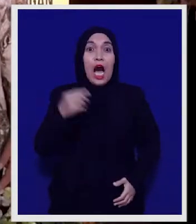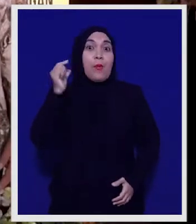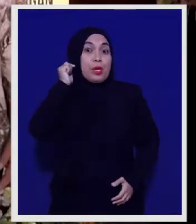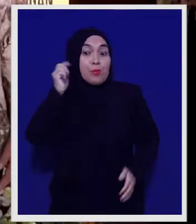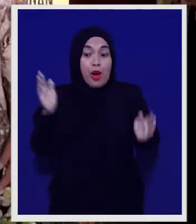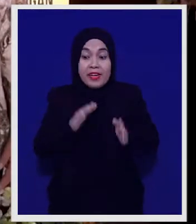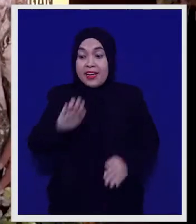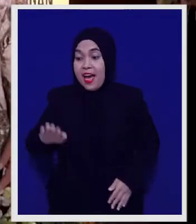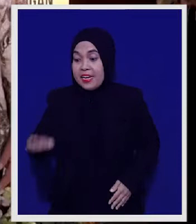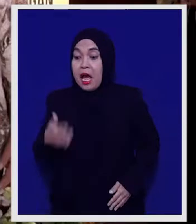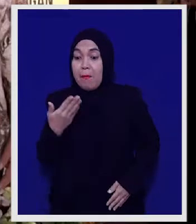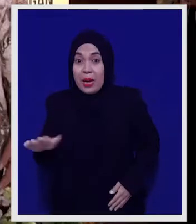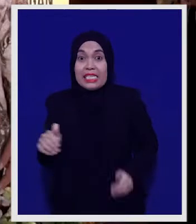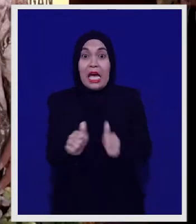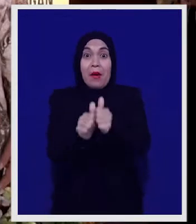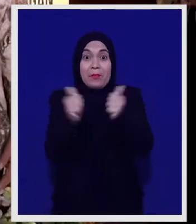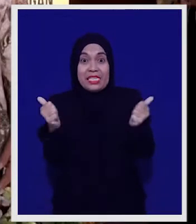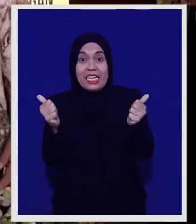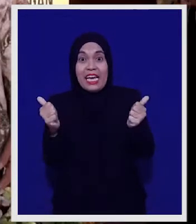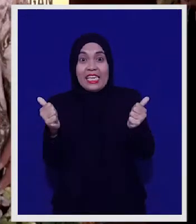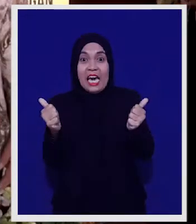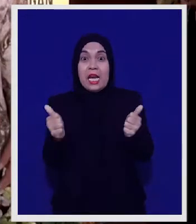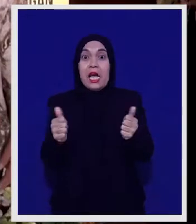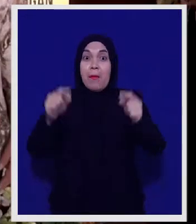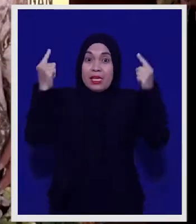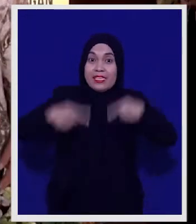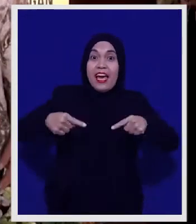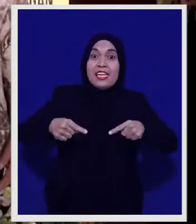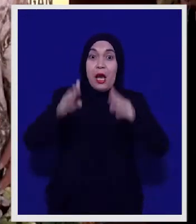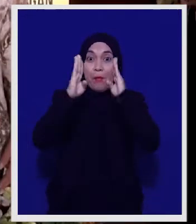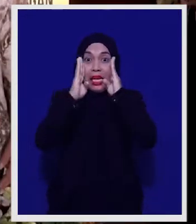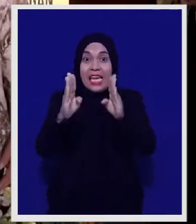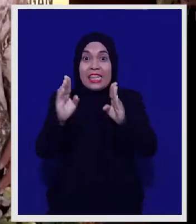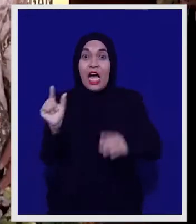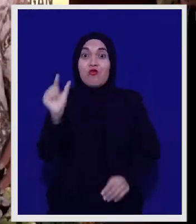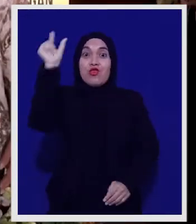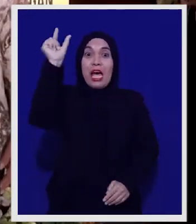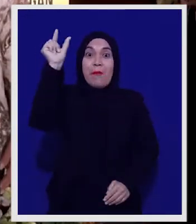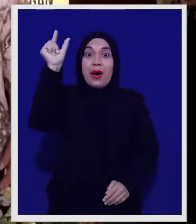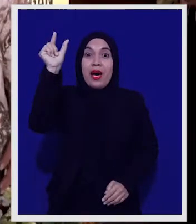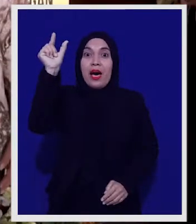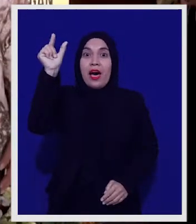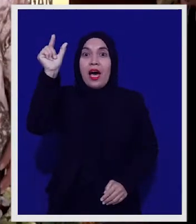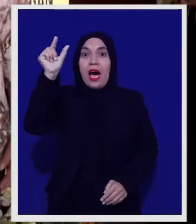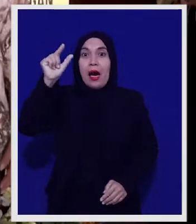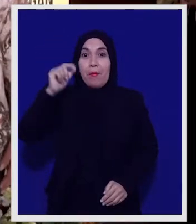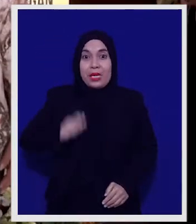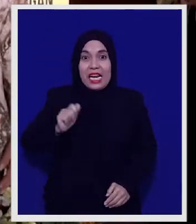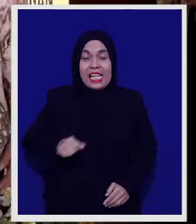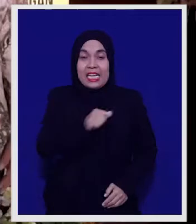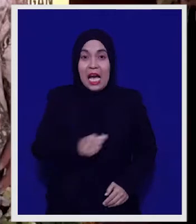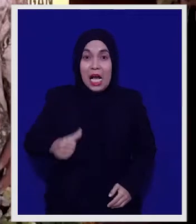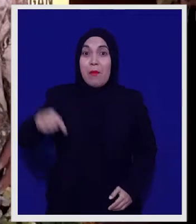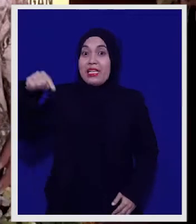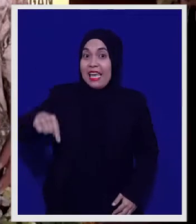dan anak limba perceraian menjadi perhatian utama peradilan agama wayahini.